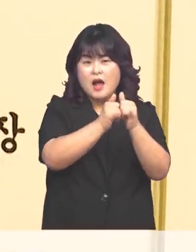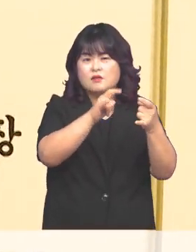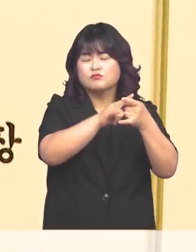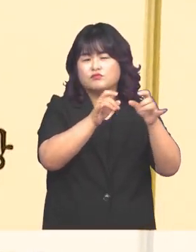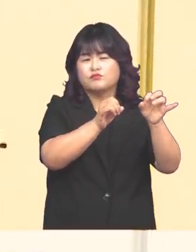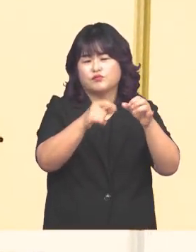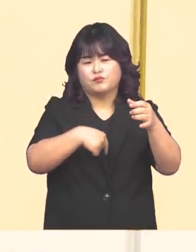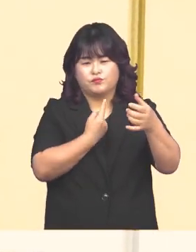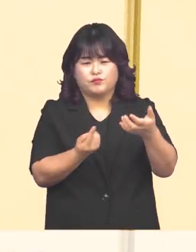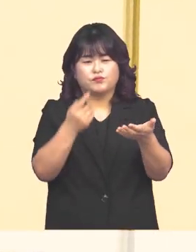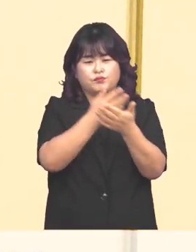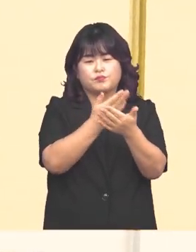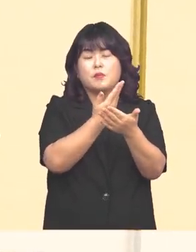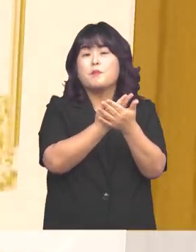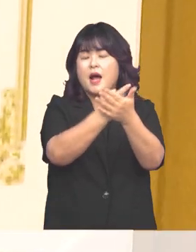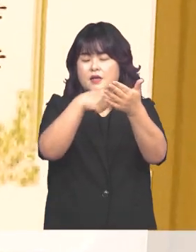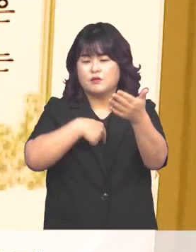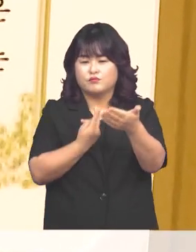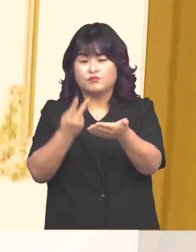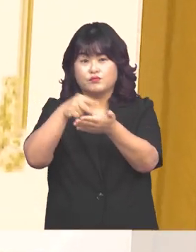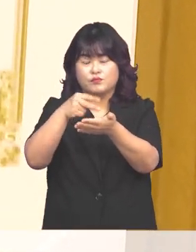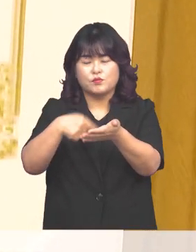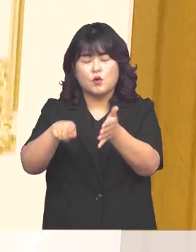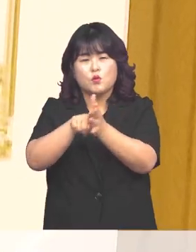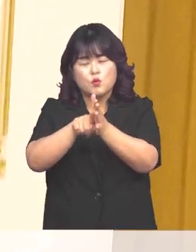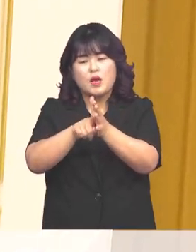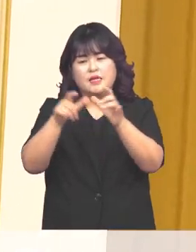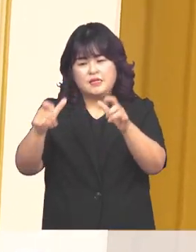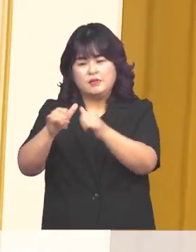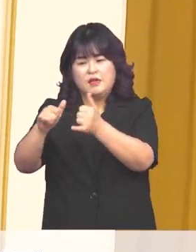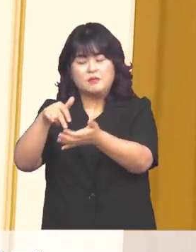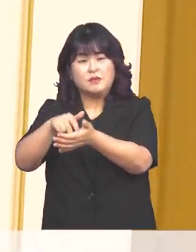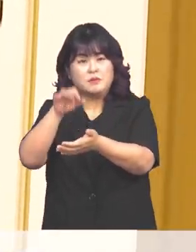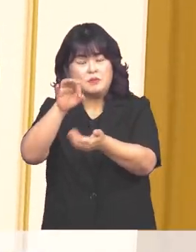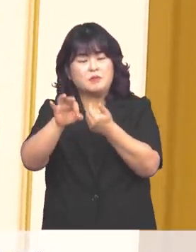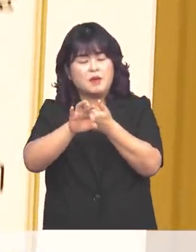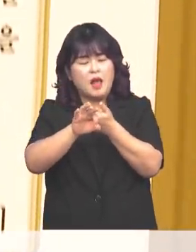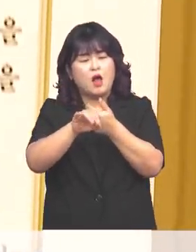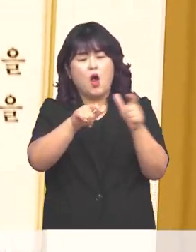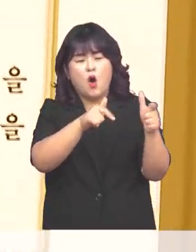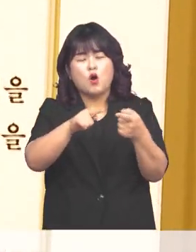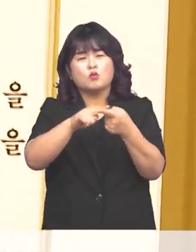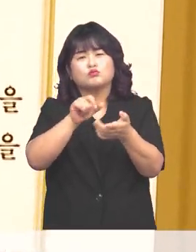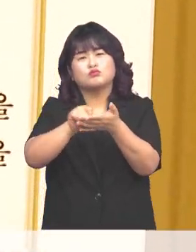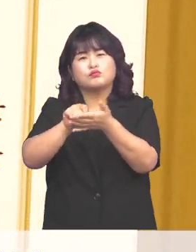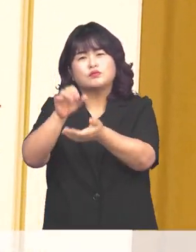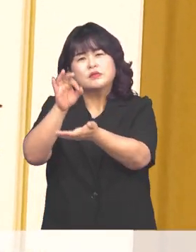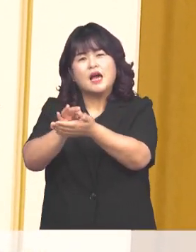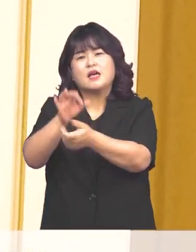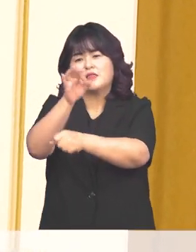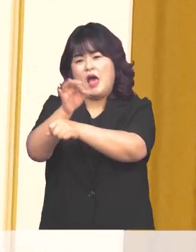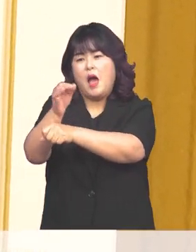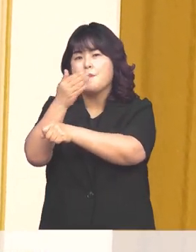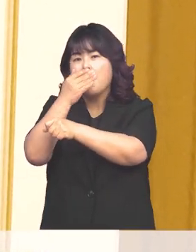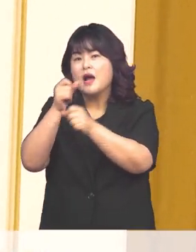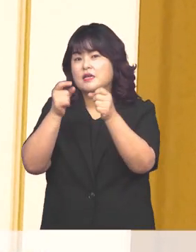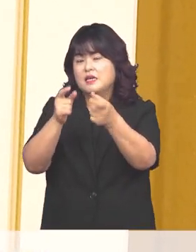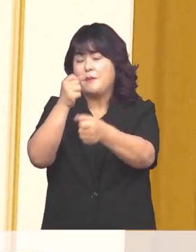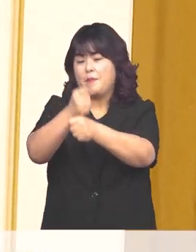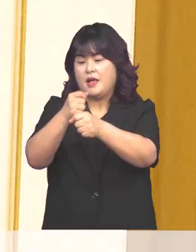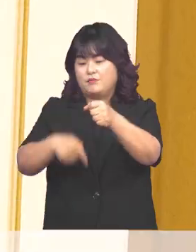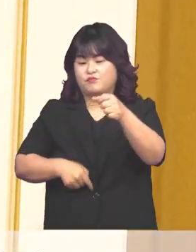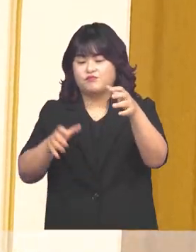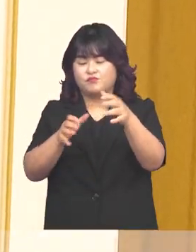성장과 자립을 할 수 있는 기반을 마련하고 시민들에겐 사회적 경제기업의 여러 제품을 합리적인 가격에 살 수 있는 기회를 제공하는